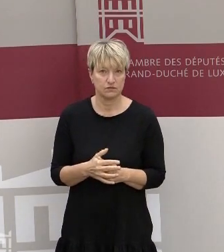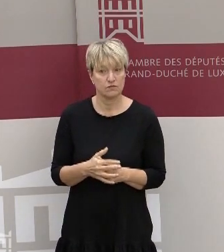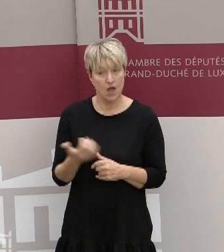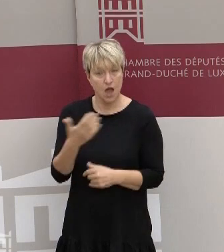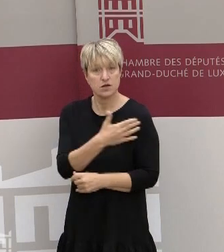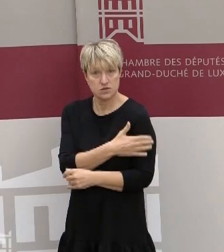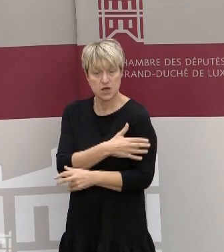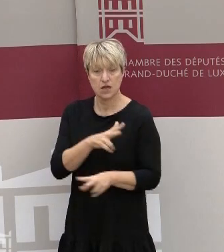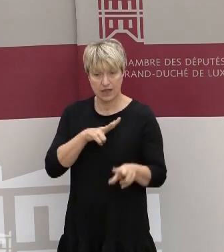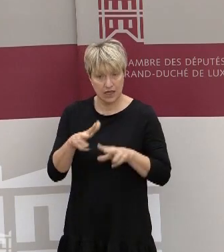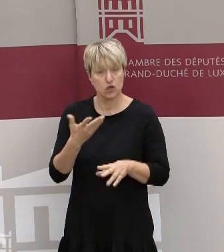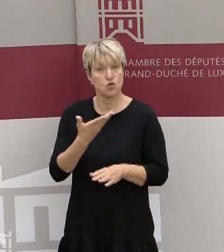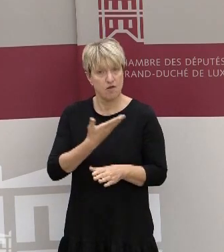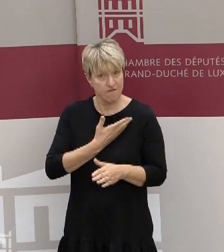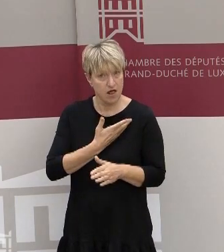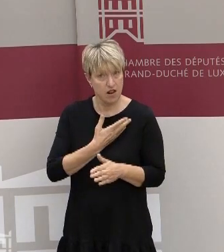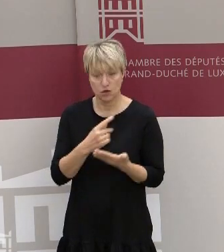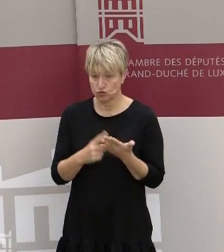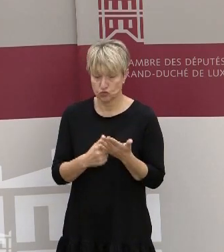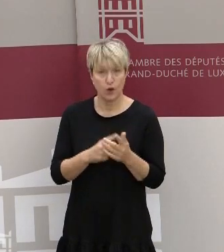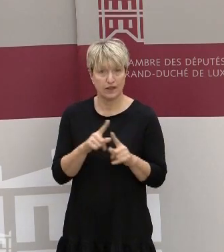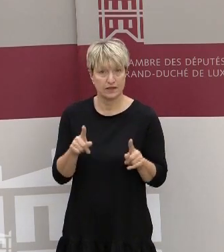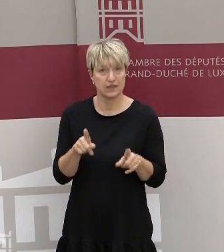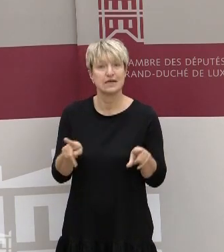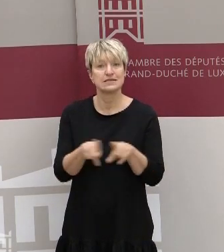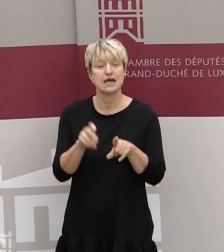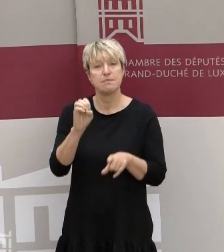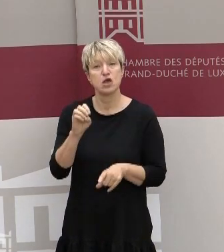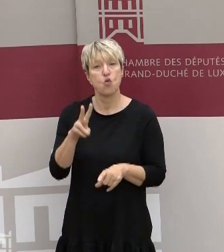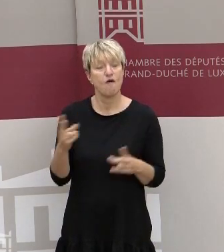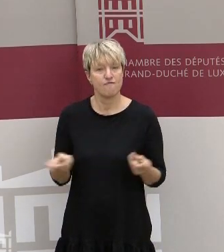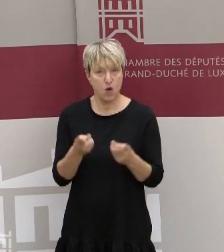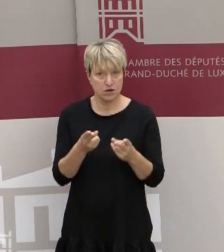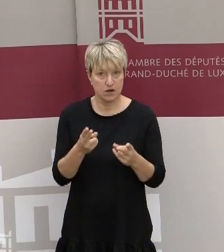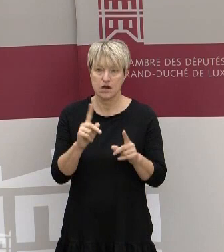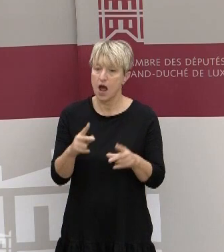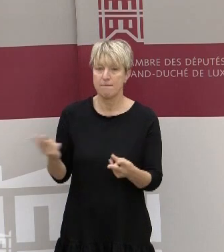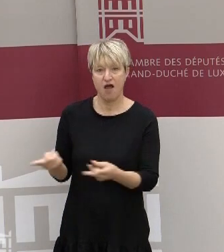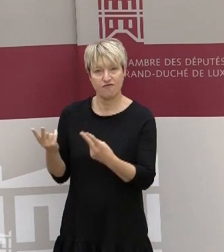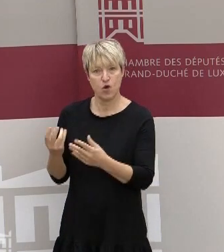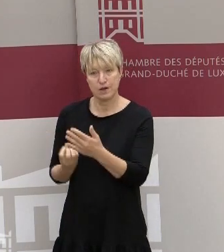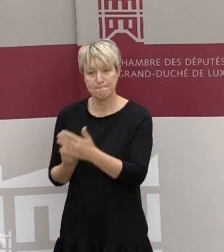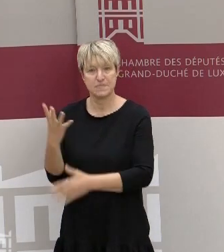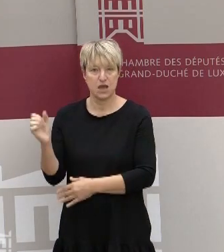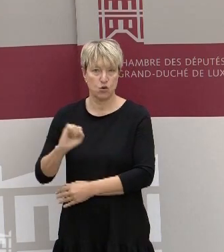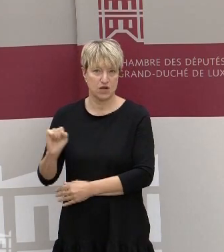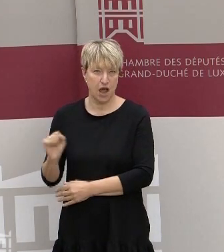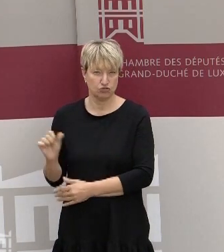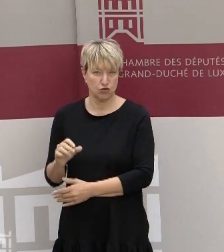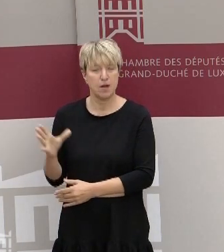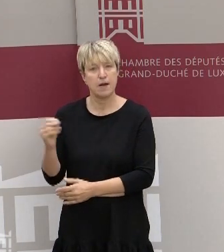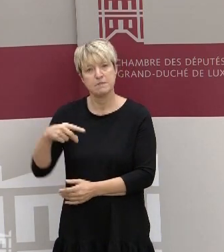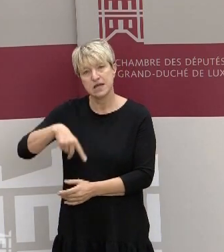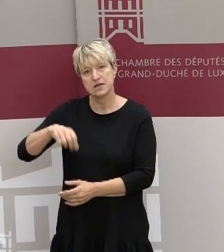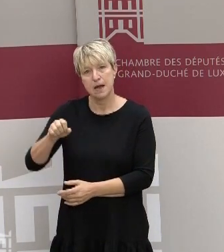Seite Biotreibstoffe mit Palmöl subventioniert. Herr Präsident, alles an allem kann